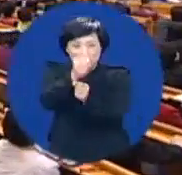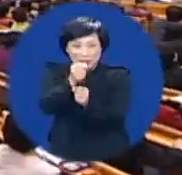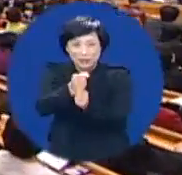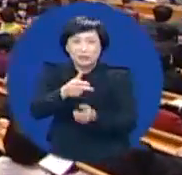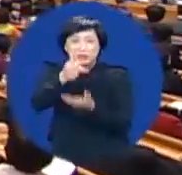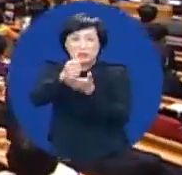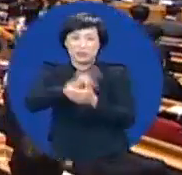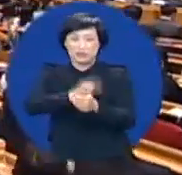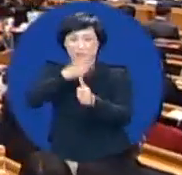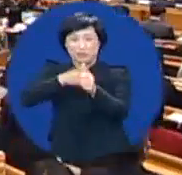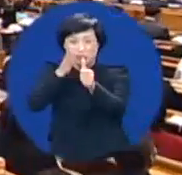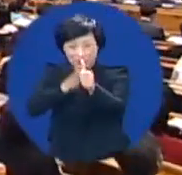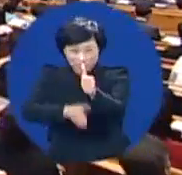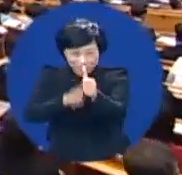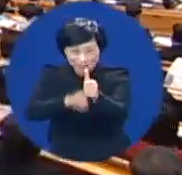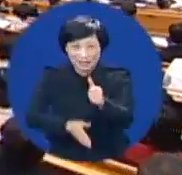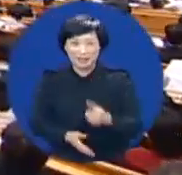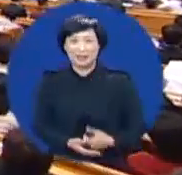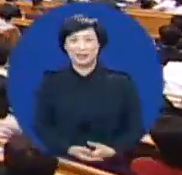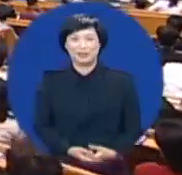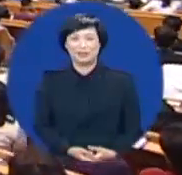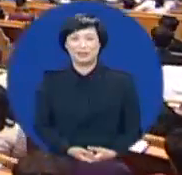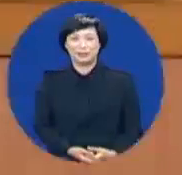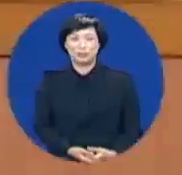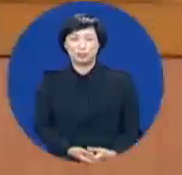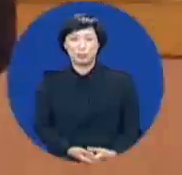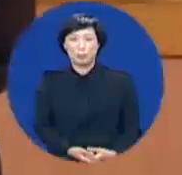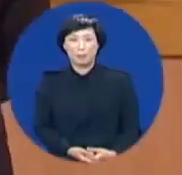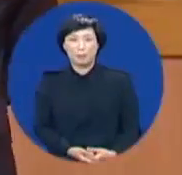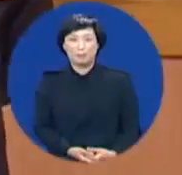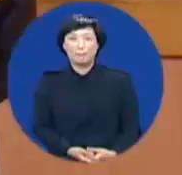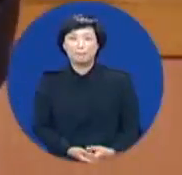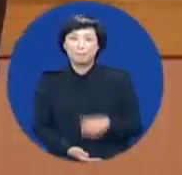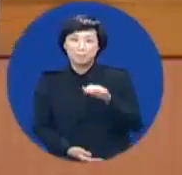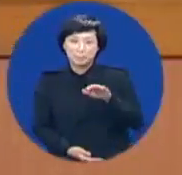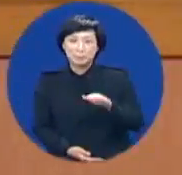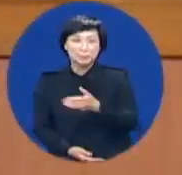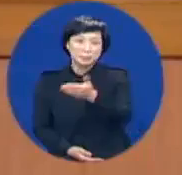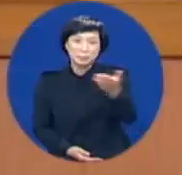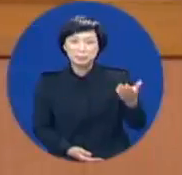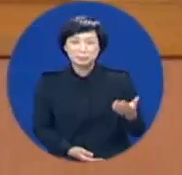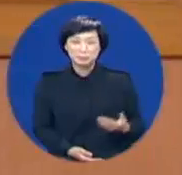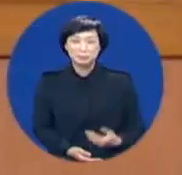주님의 이름으로 축원합니다. 예, 우리